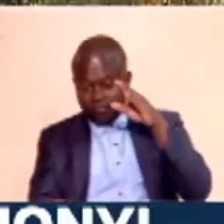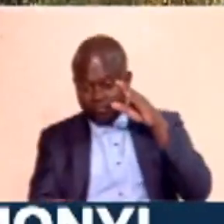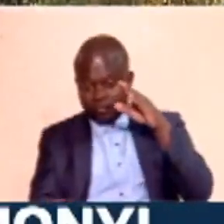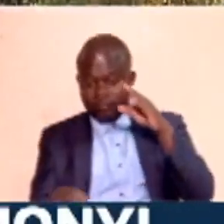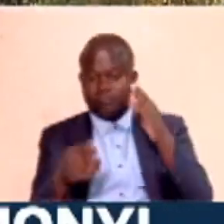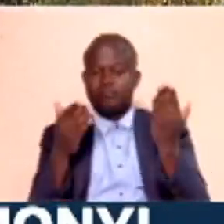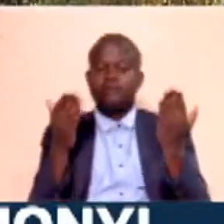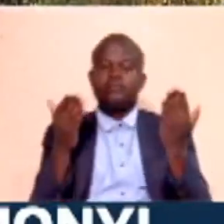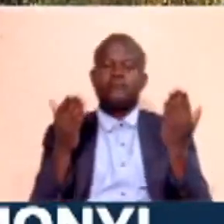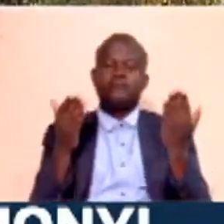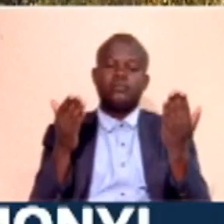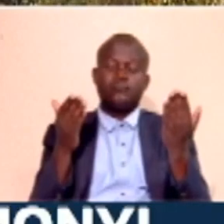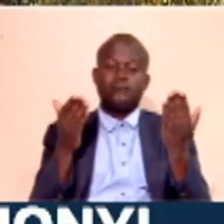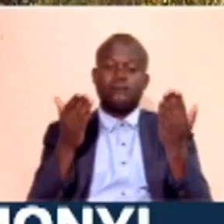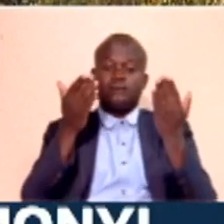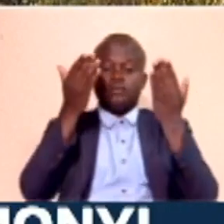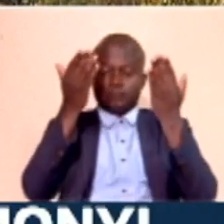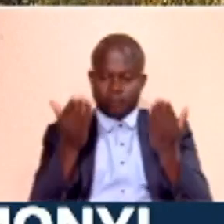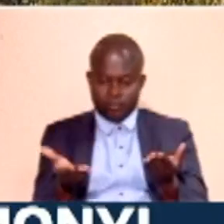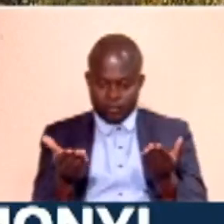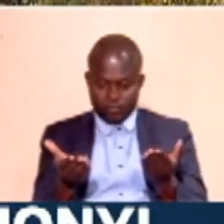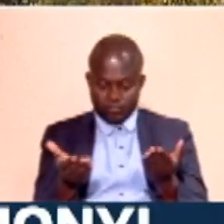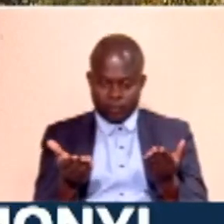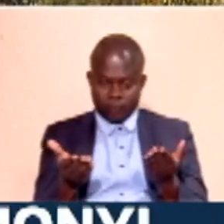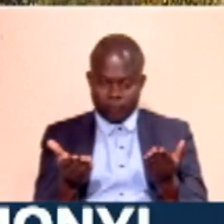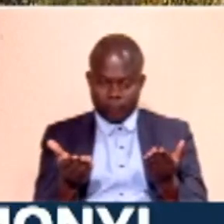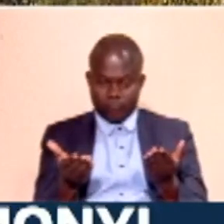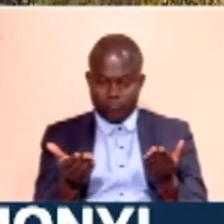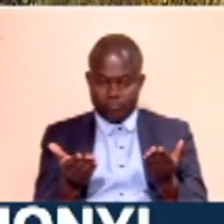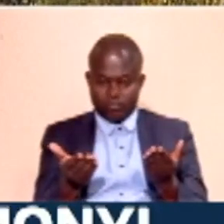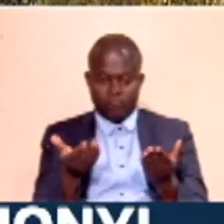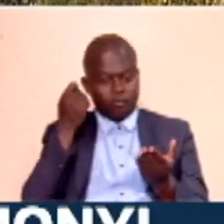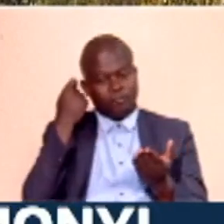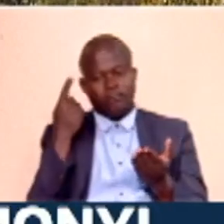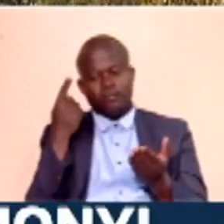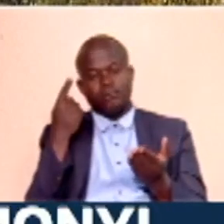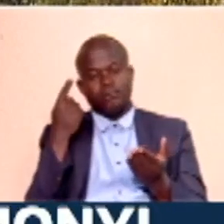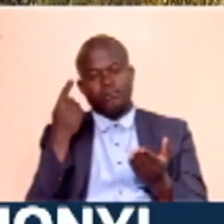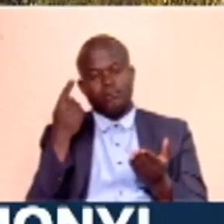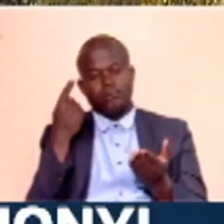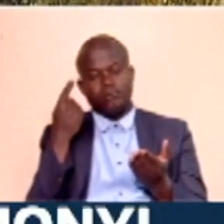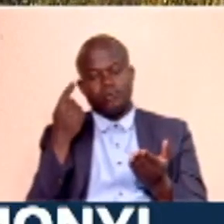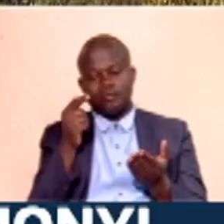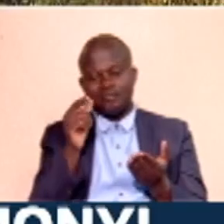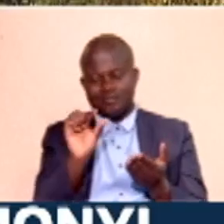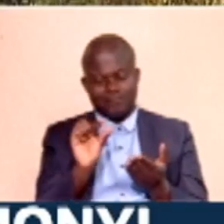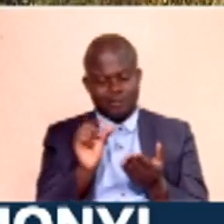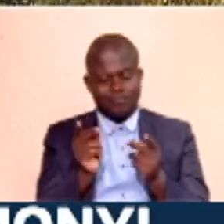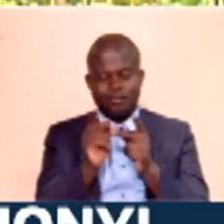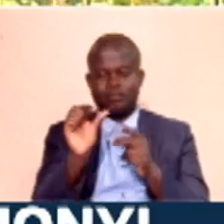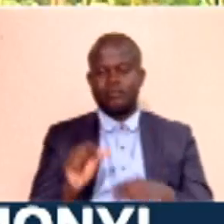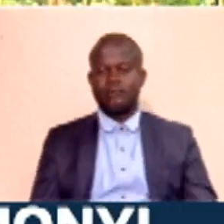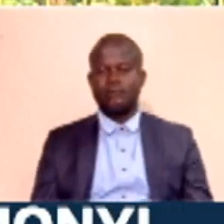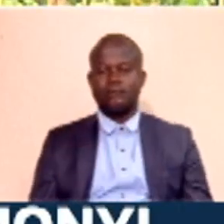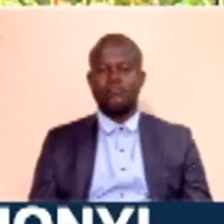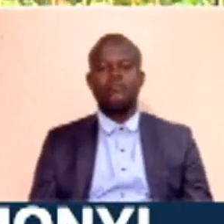umeze ipikipiki yaraje gwa hejuru agwa mu kavure mbese nk'akantu urumva ni mu nkira hato ni Imana mbese